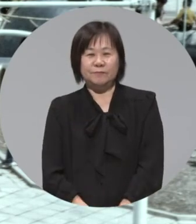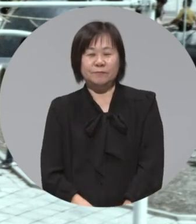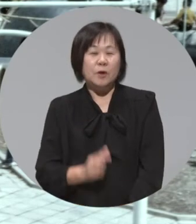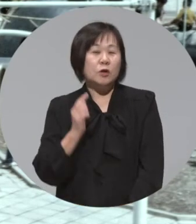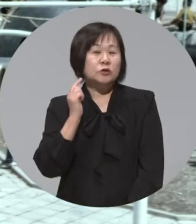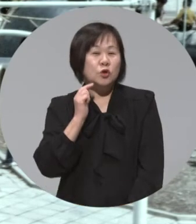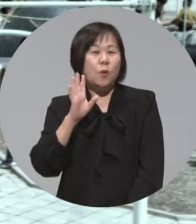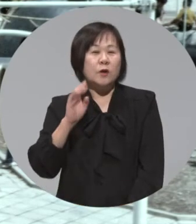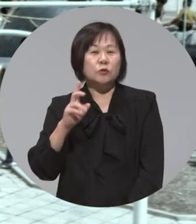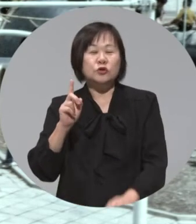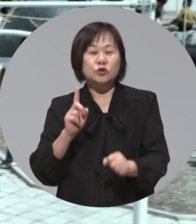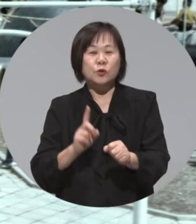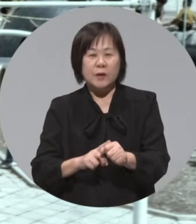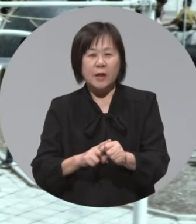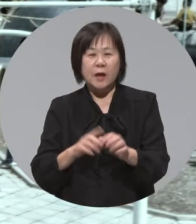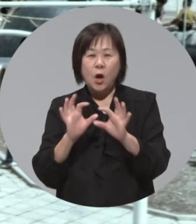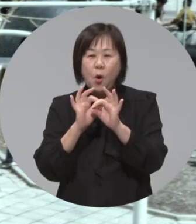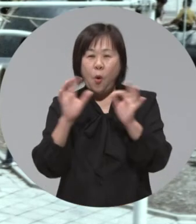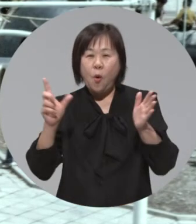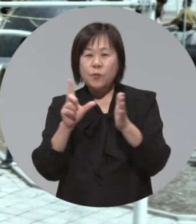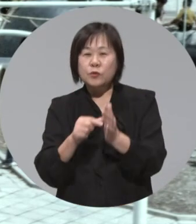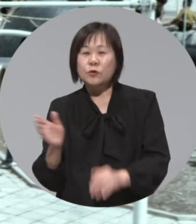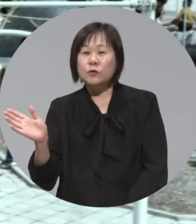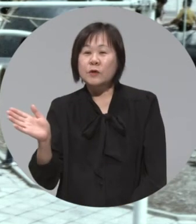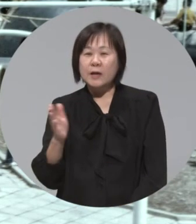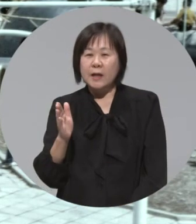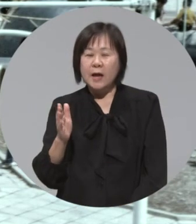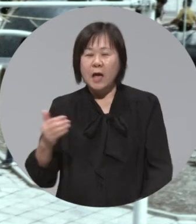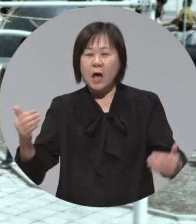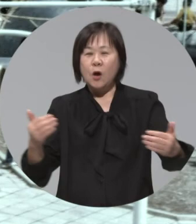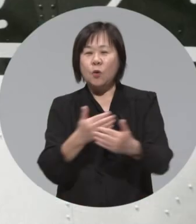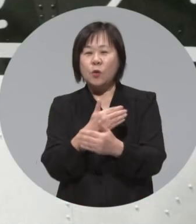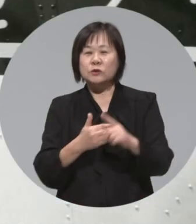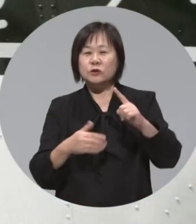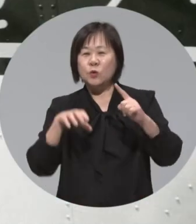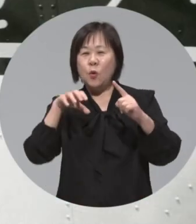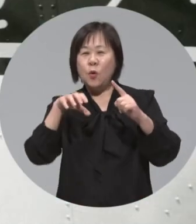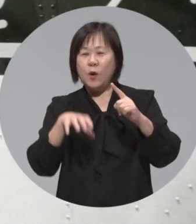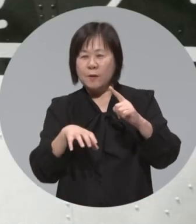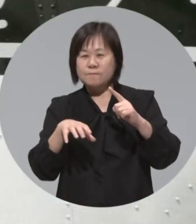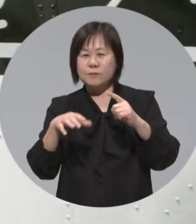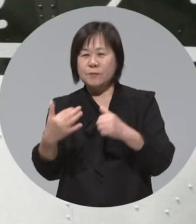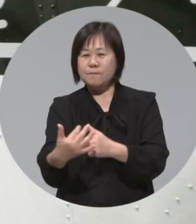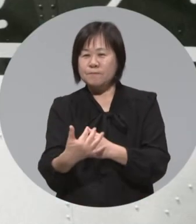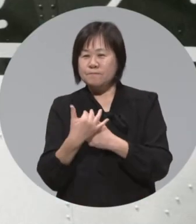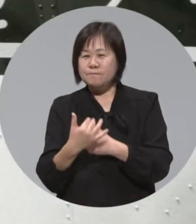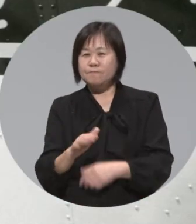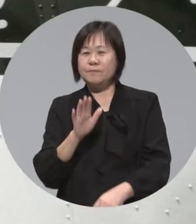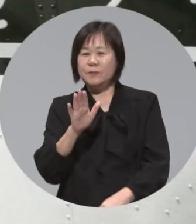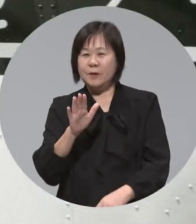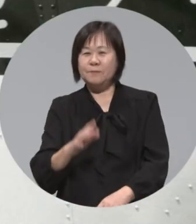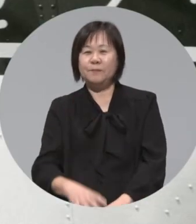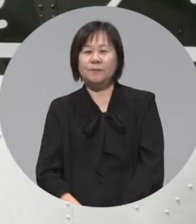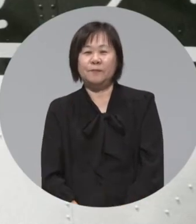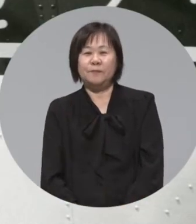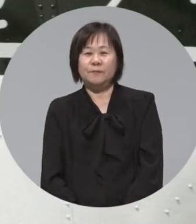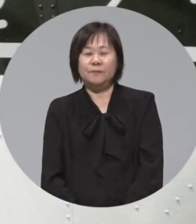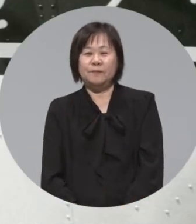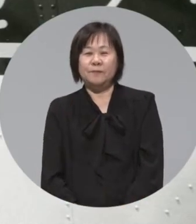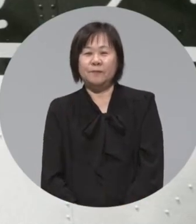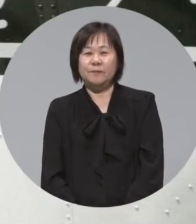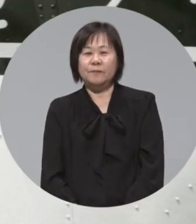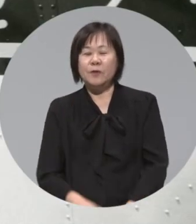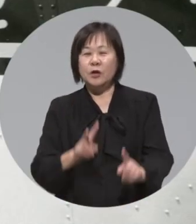昭和44年のオープン当時から交通公園の愛称で親しまれてきました。小